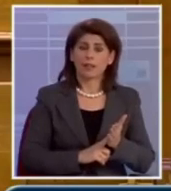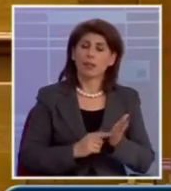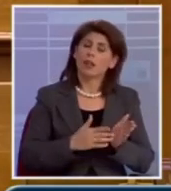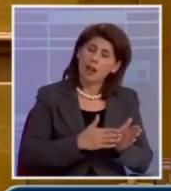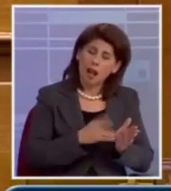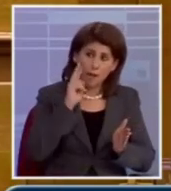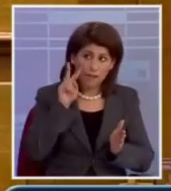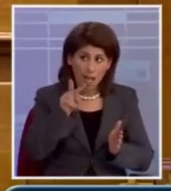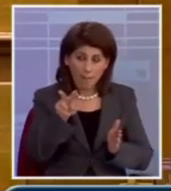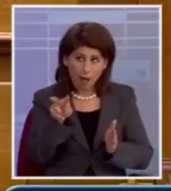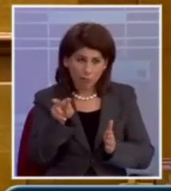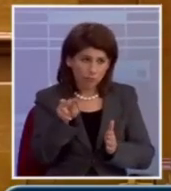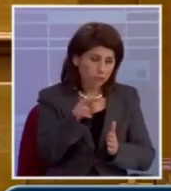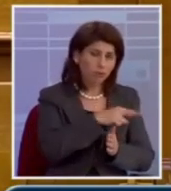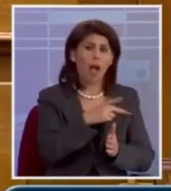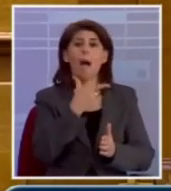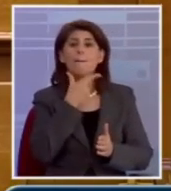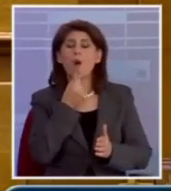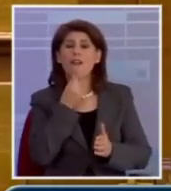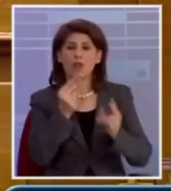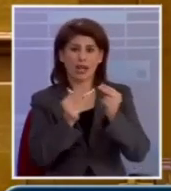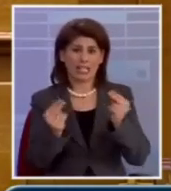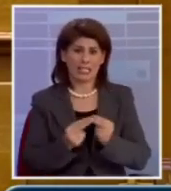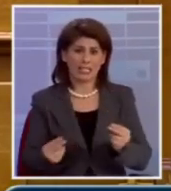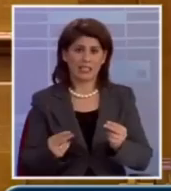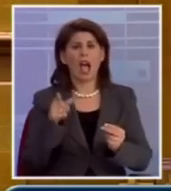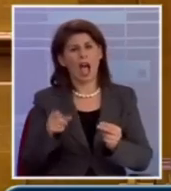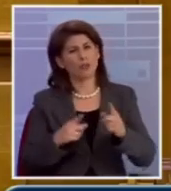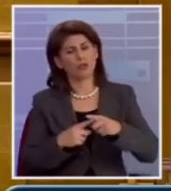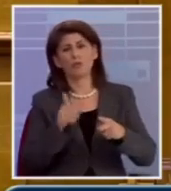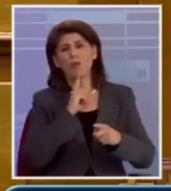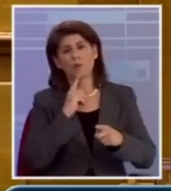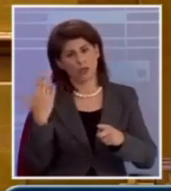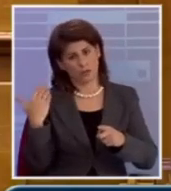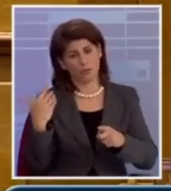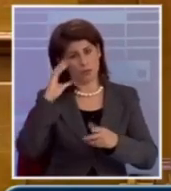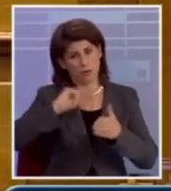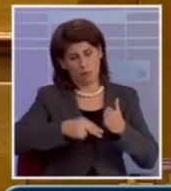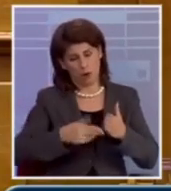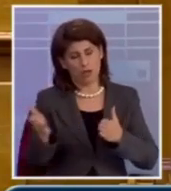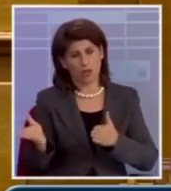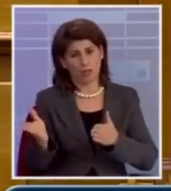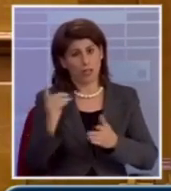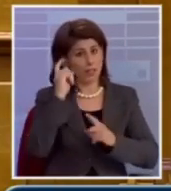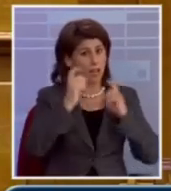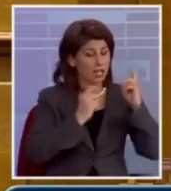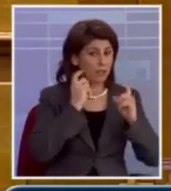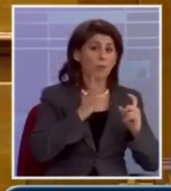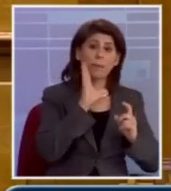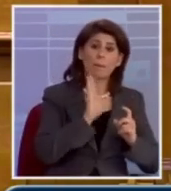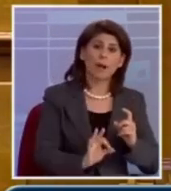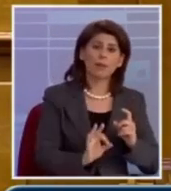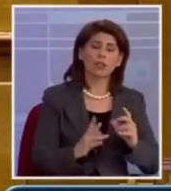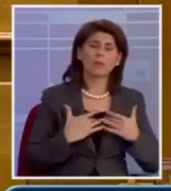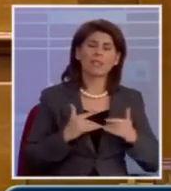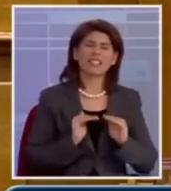αποστρέψουμε το βλέμμα μας από εύκολες λύσεις τέτοιου τύπου, σαν αυτές που έφερε το μνημόνιο, και να σκεφτούμε πραγματικά